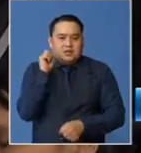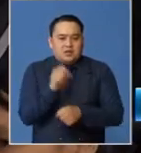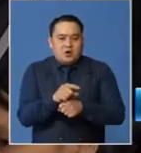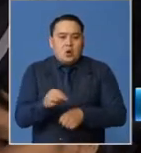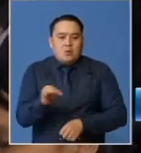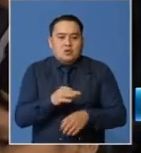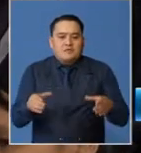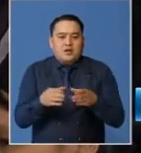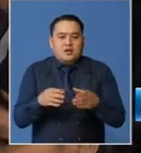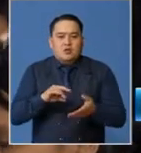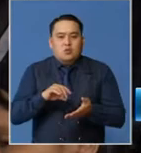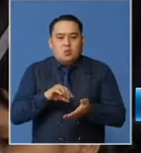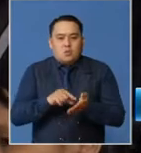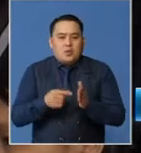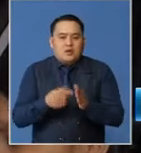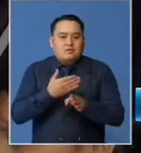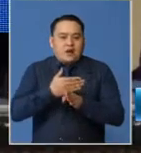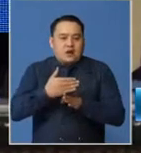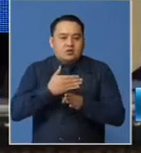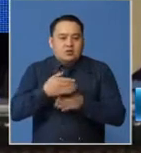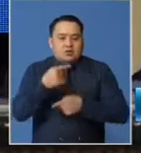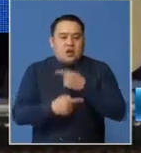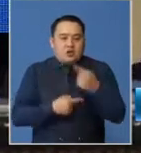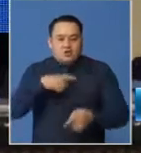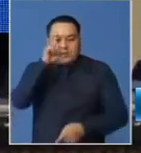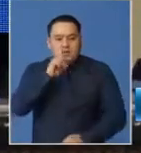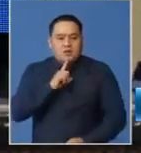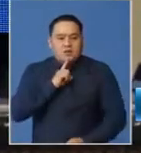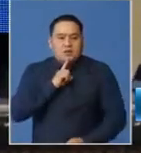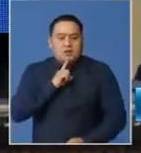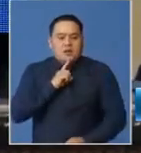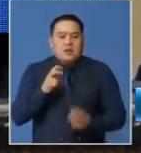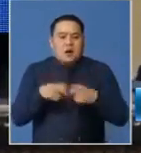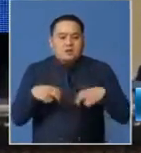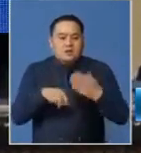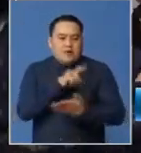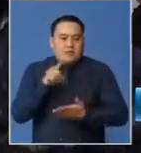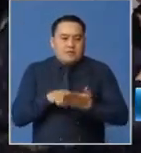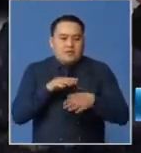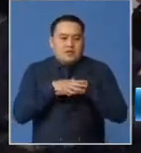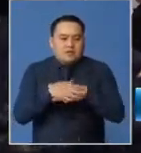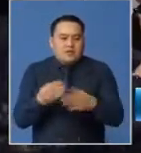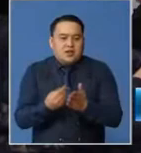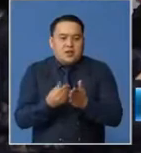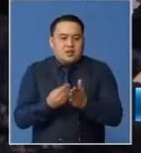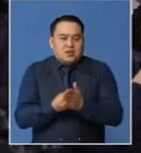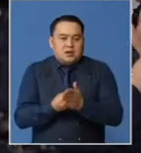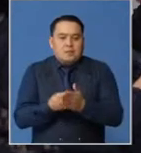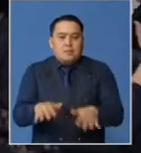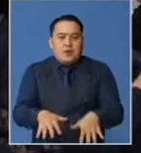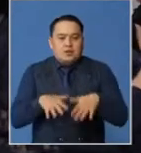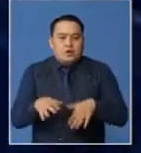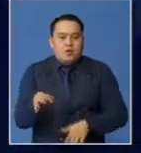областной филиал партии планомерно начнет внедрять уже с текущего месяца после рассмотрения вопроса выделения финансовых средств